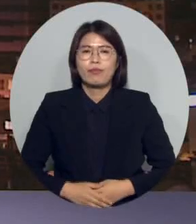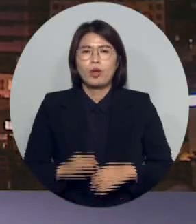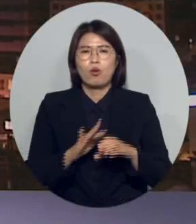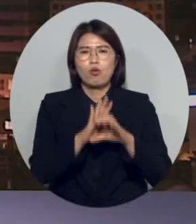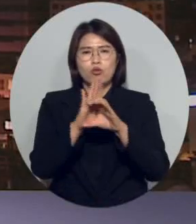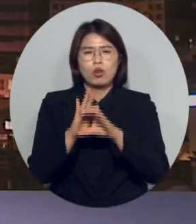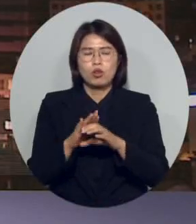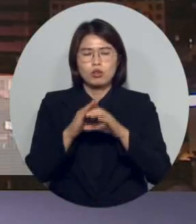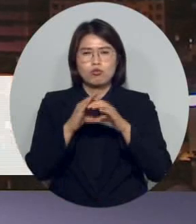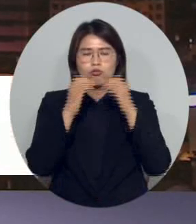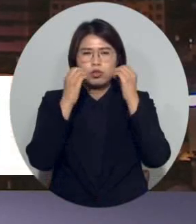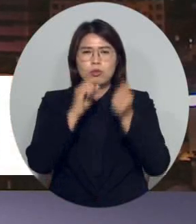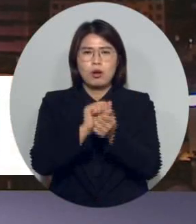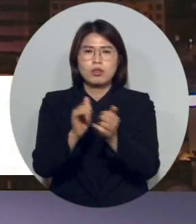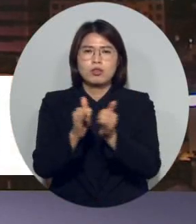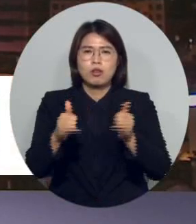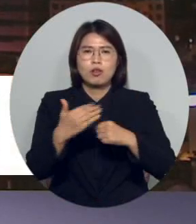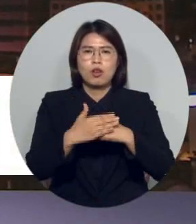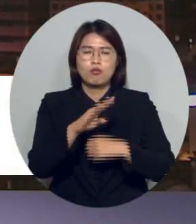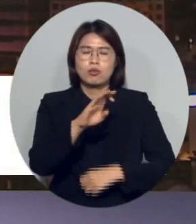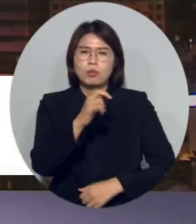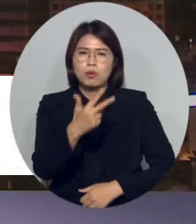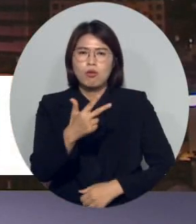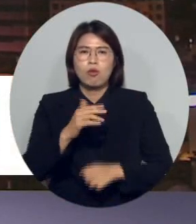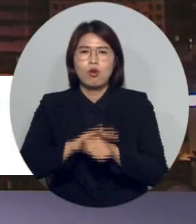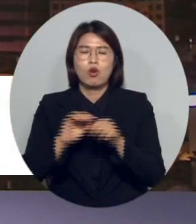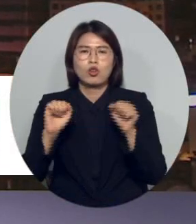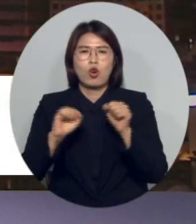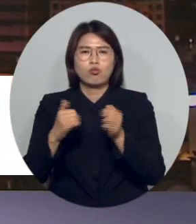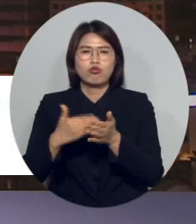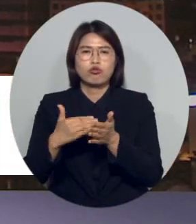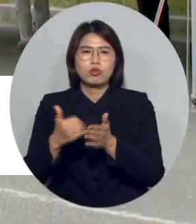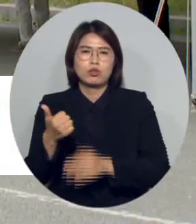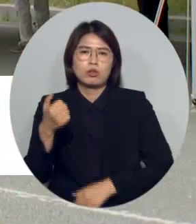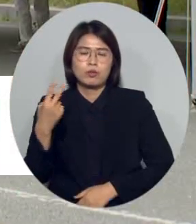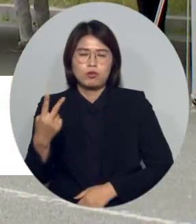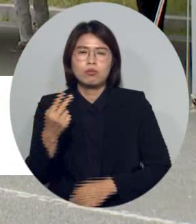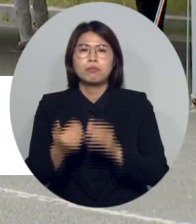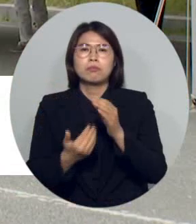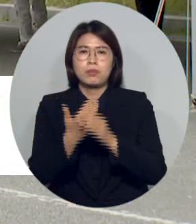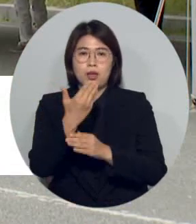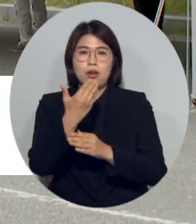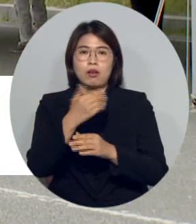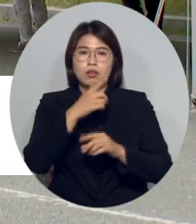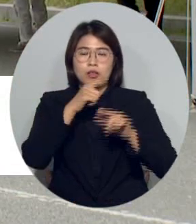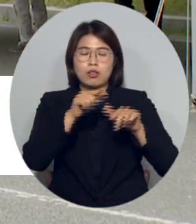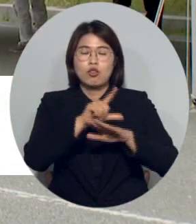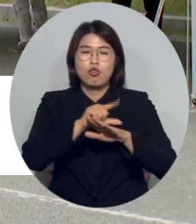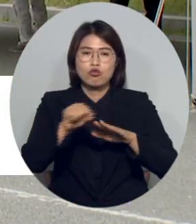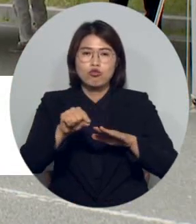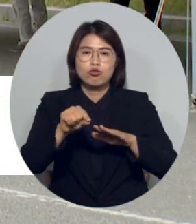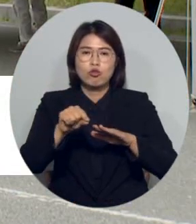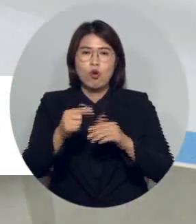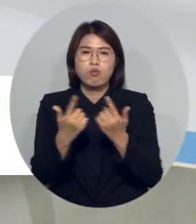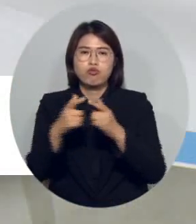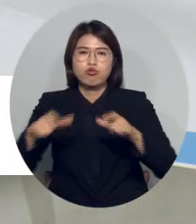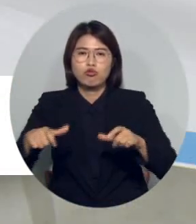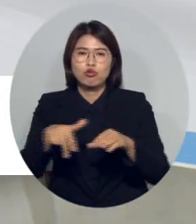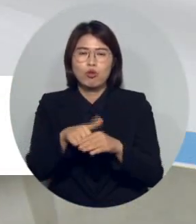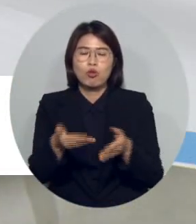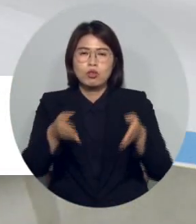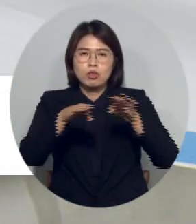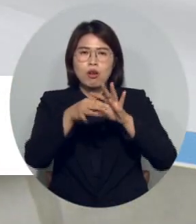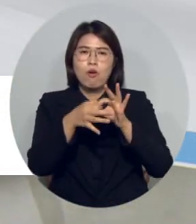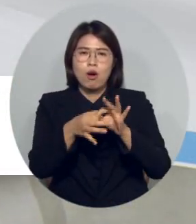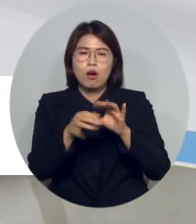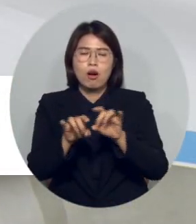코로나 1구 신규 확신 자가 태국 만큼 7명 경북이 52명 발송했습니다 달성 군과 북구 종교시설 버